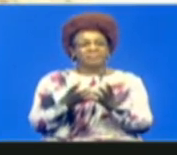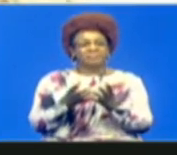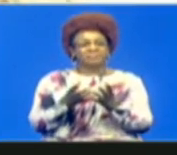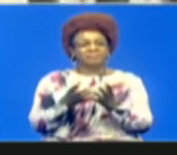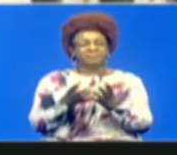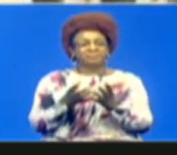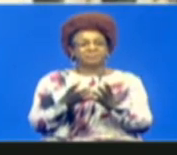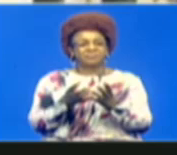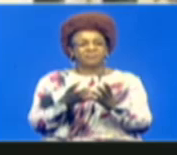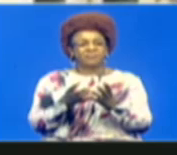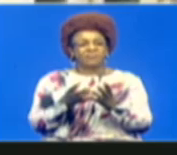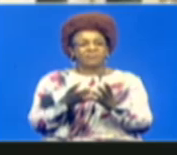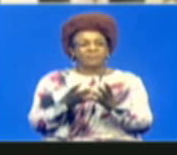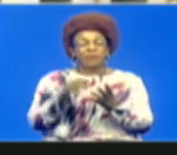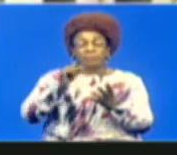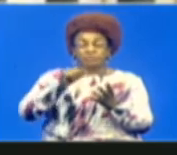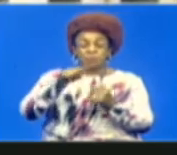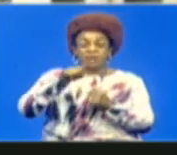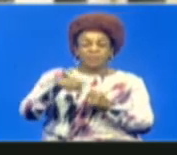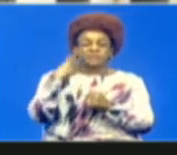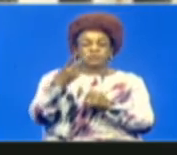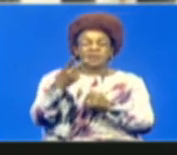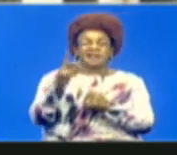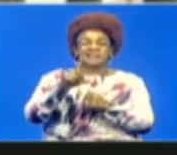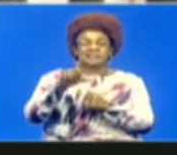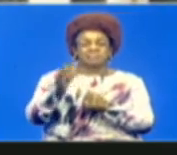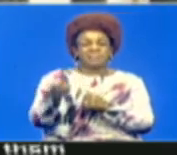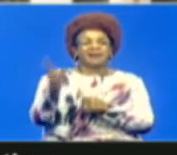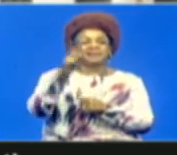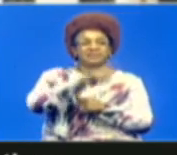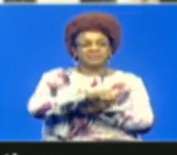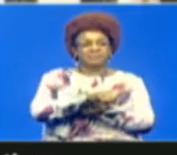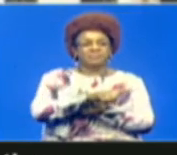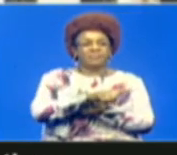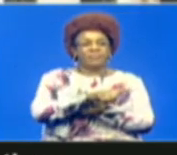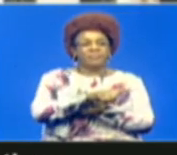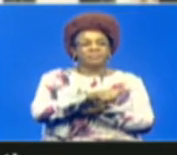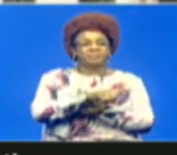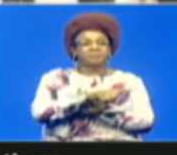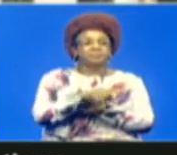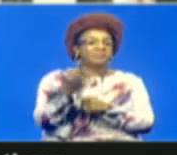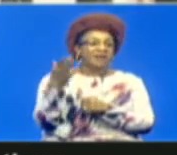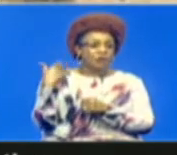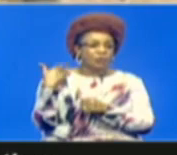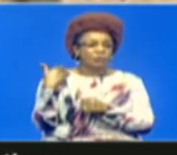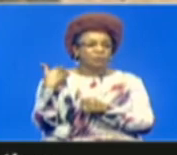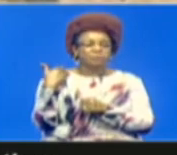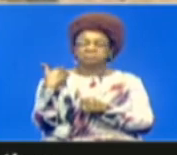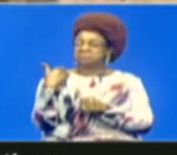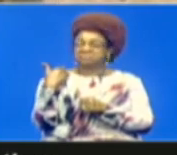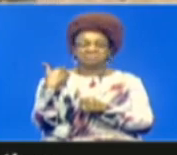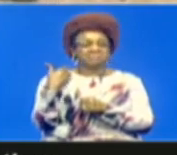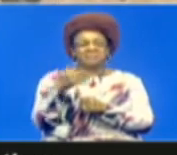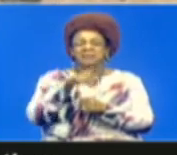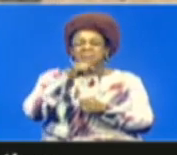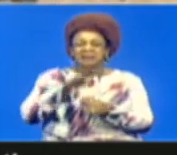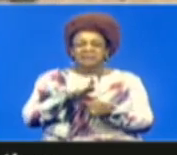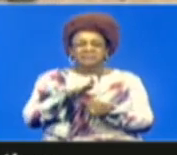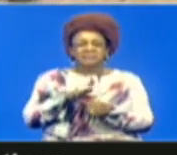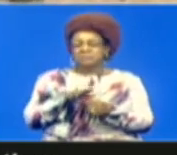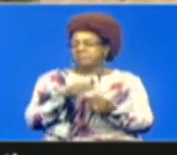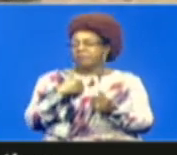Tunasafika 1200 liters per day. Mm-hmm. Yeah. Zamani wazazi yani hawakuitikia kupanda